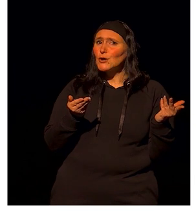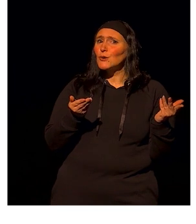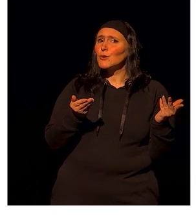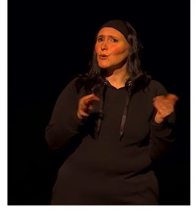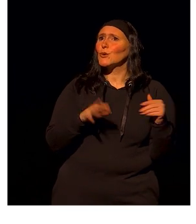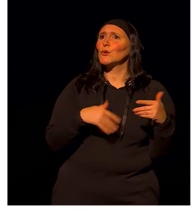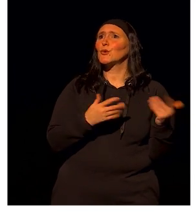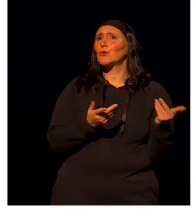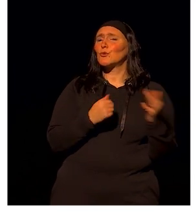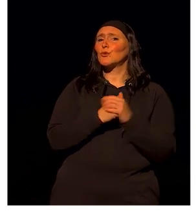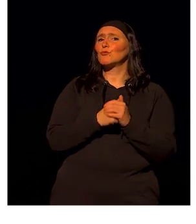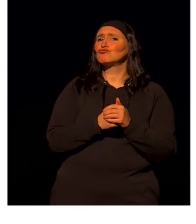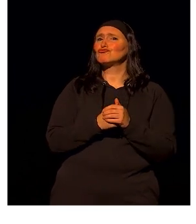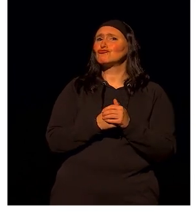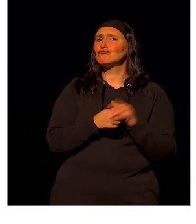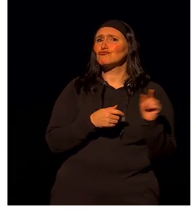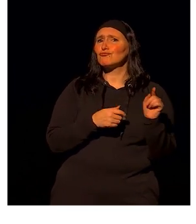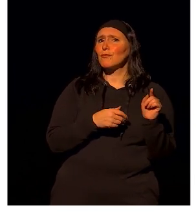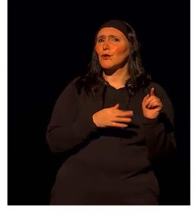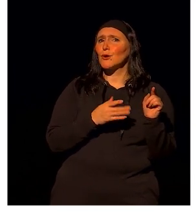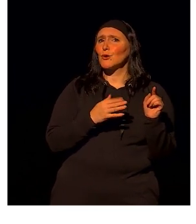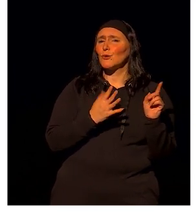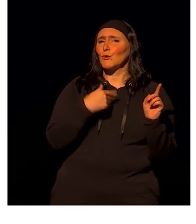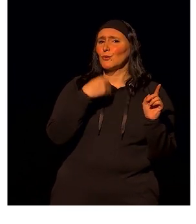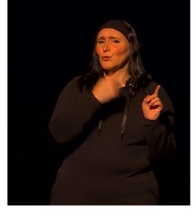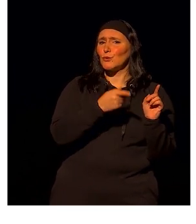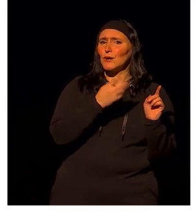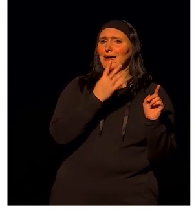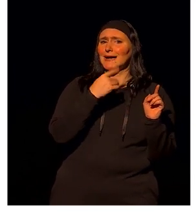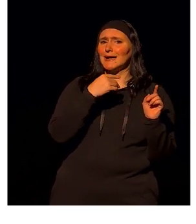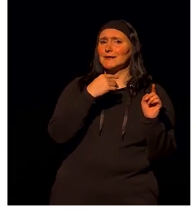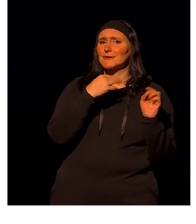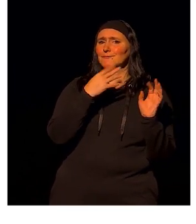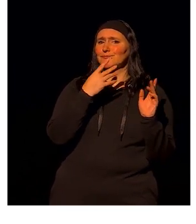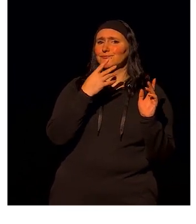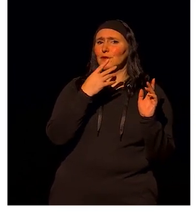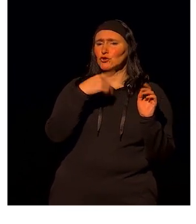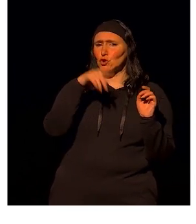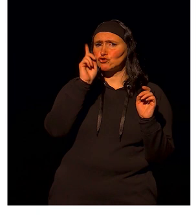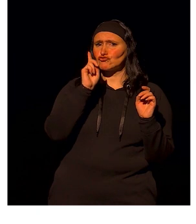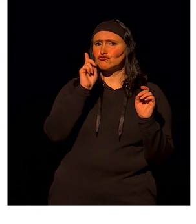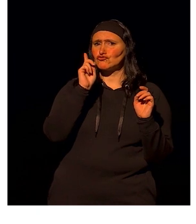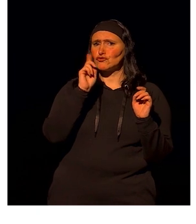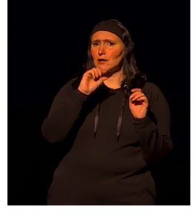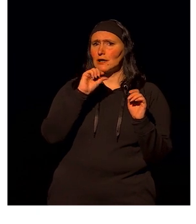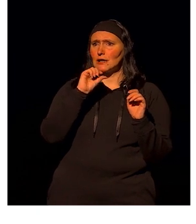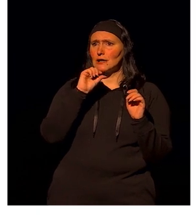zwischen einem Deutschen aus dem Iran und einem Deutschen aus